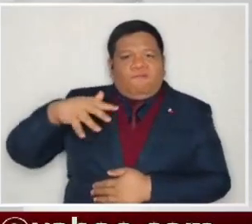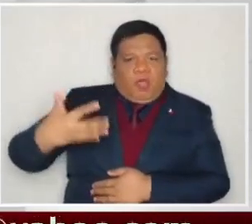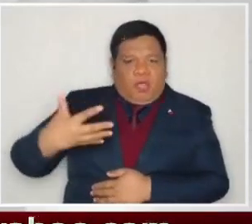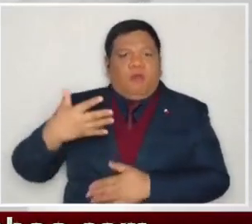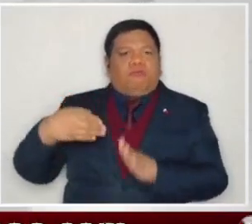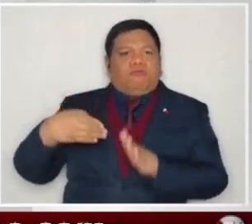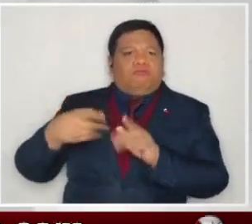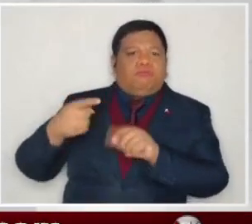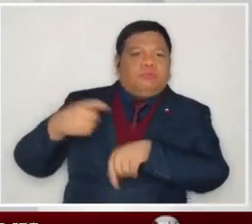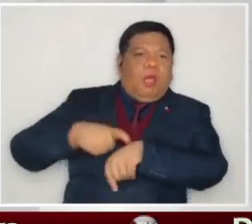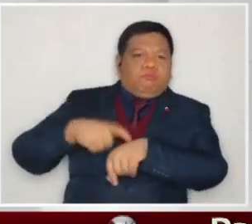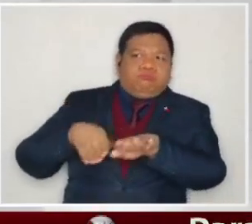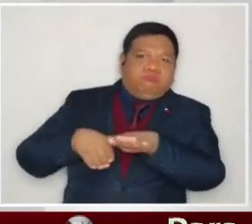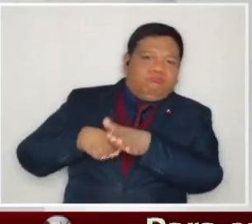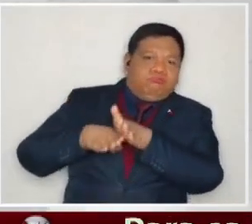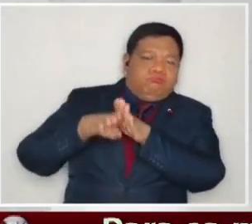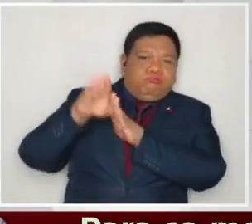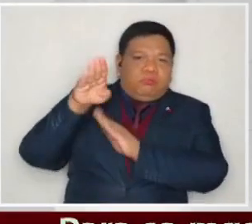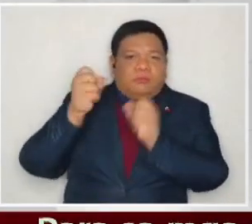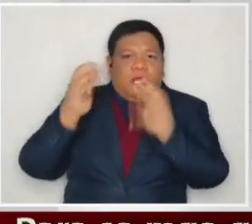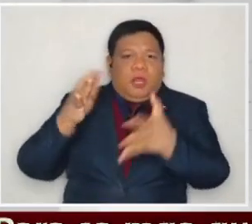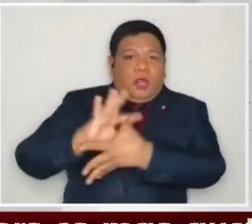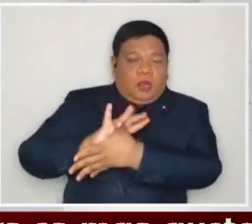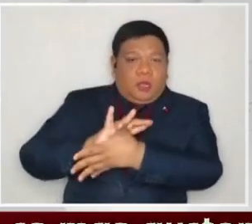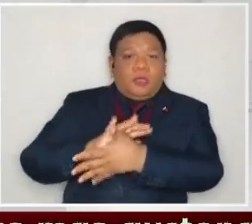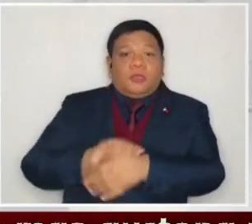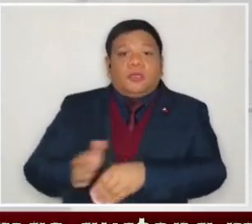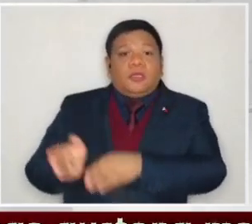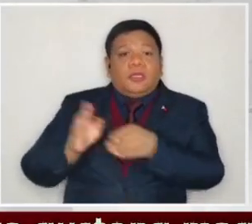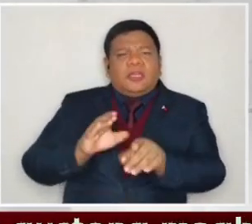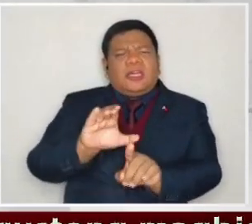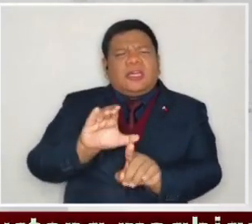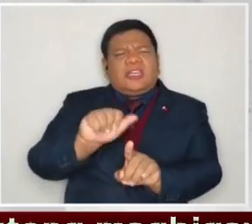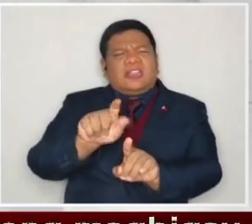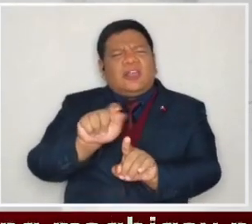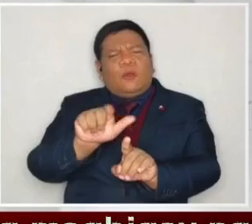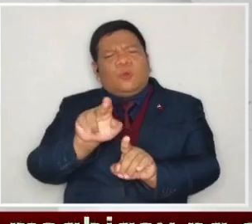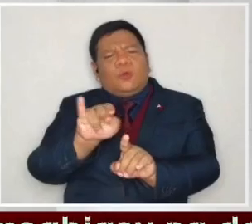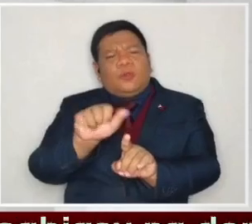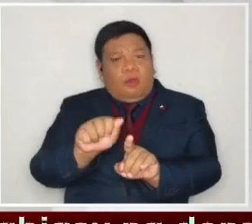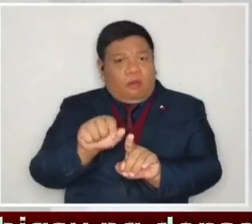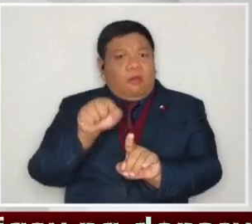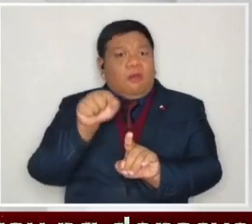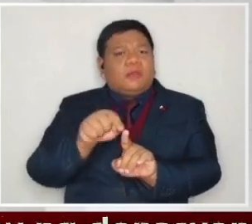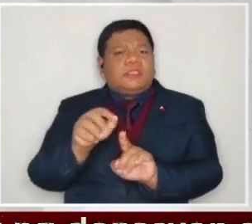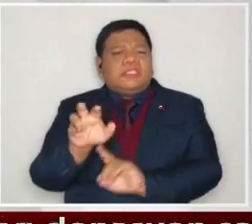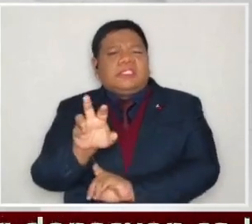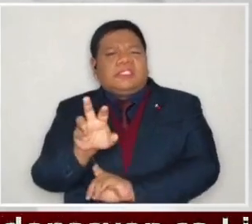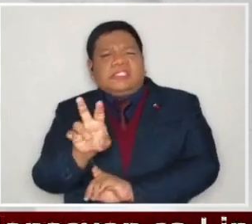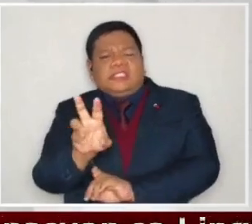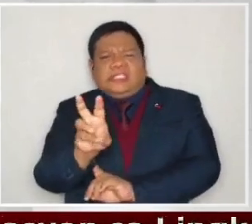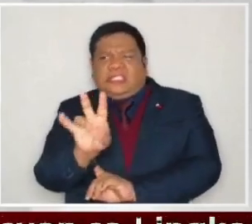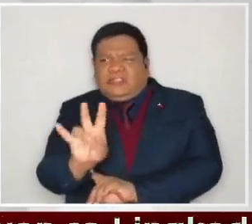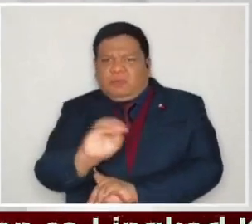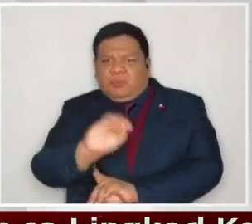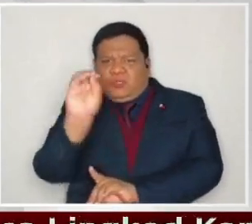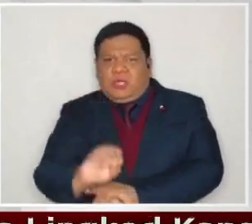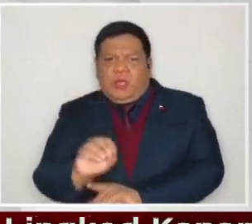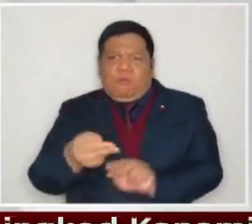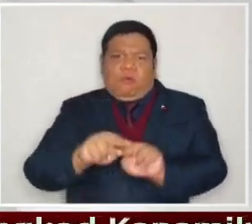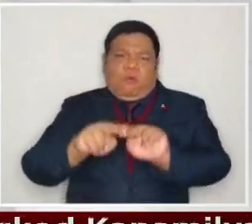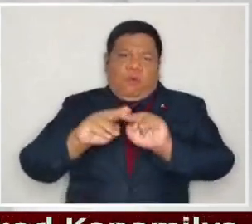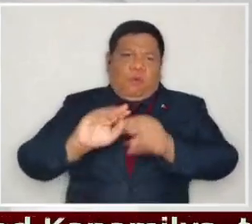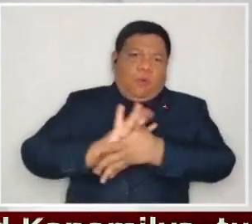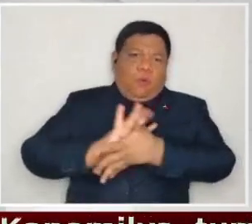sa COVID-19. Sa rehiyon ng Catalunya, 76% ang itinaas ang bilang ng critical cases. Kaya balik curfew